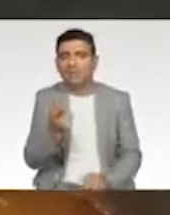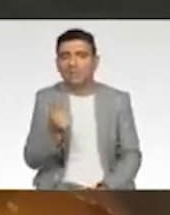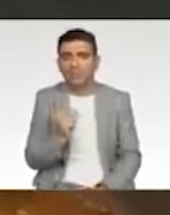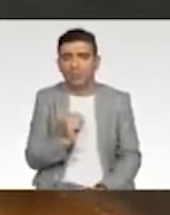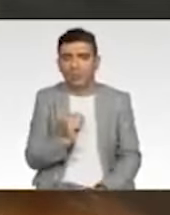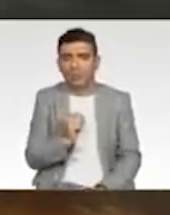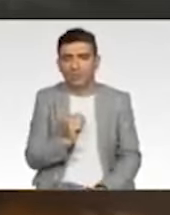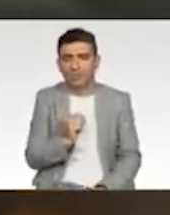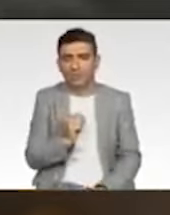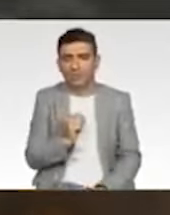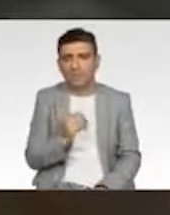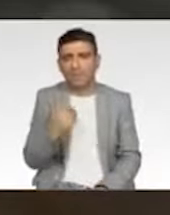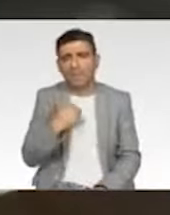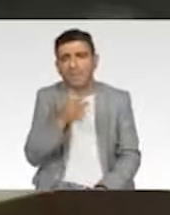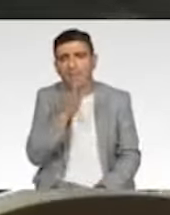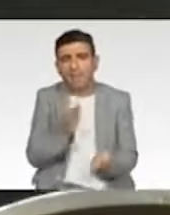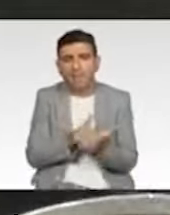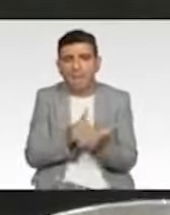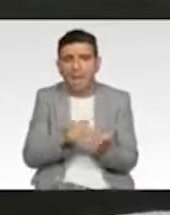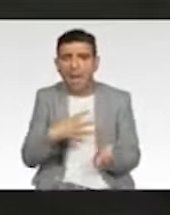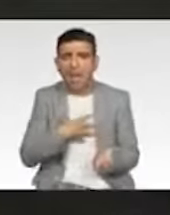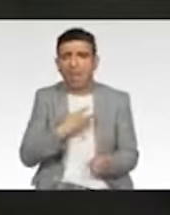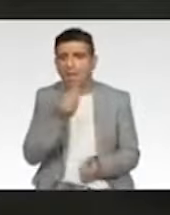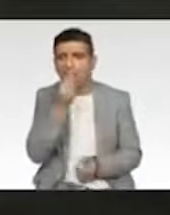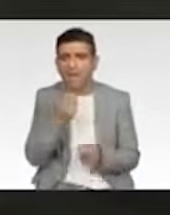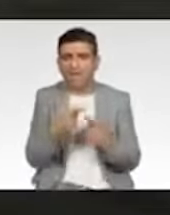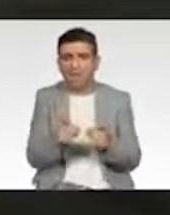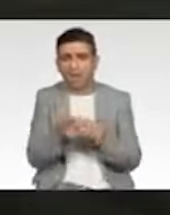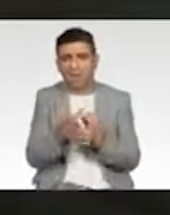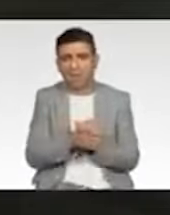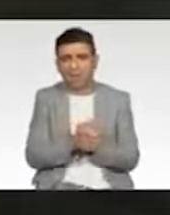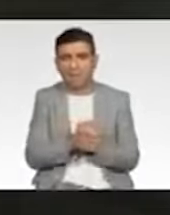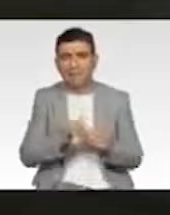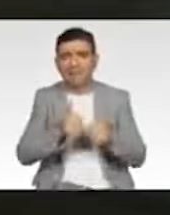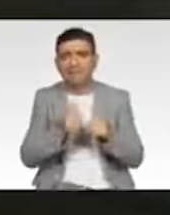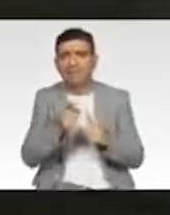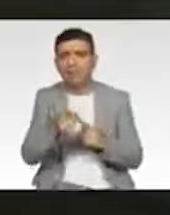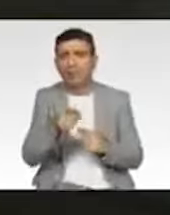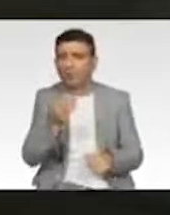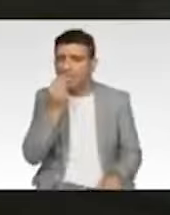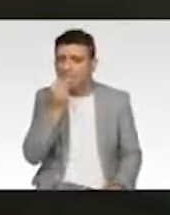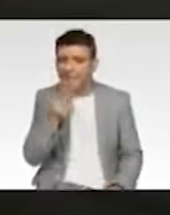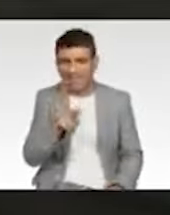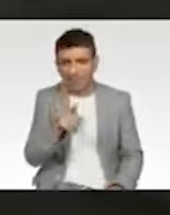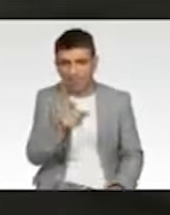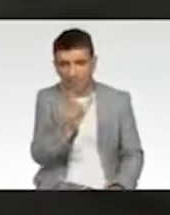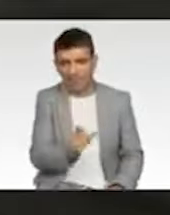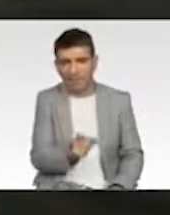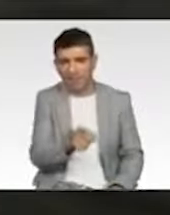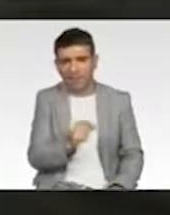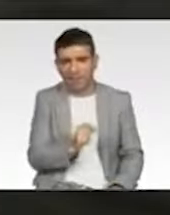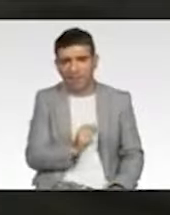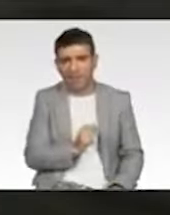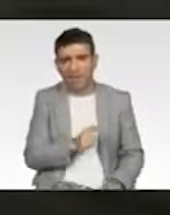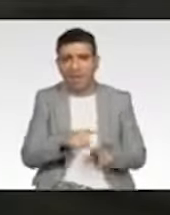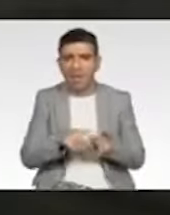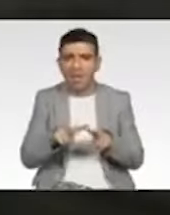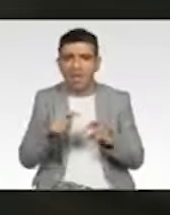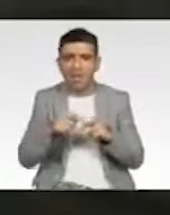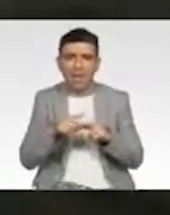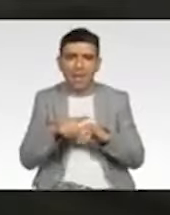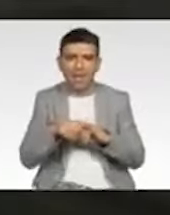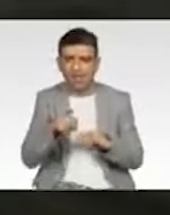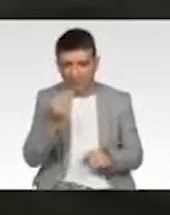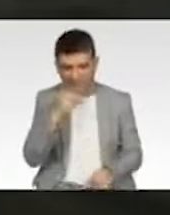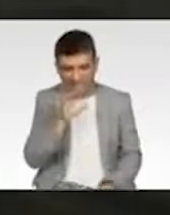yeniliyor ya da... Pilav bizim bildiğimiz pilav, yemek ana yemek farklı. Ben yani biraz sporcu gıdası görüyorum ya. Vallahi Emrah. Tahin. Ne diyorsun? Bunu hiç çok